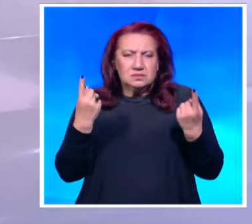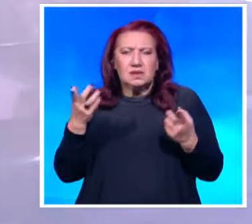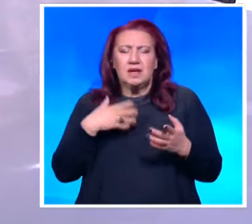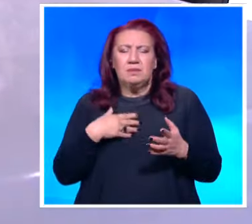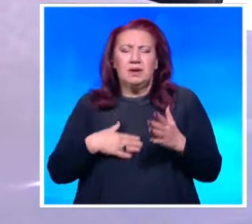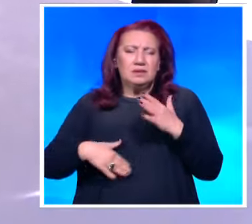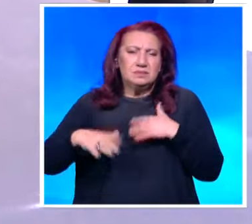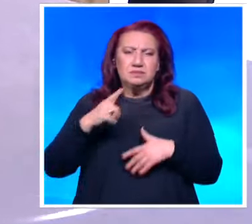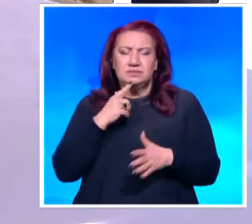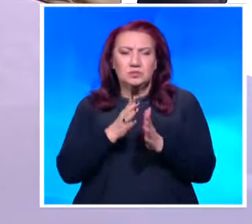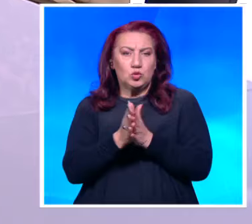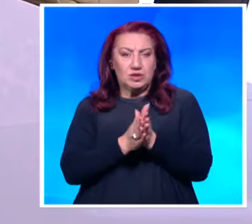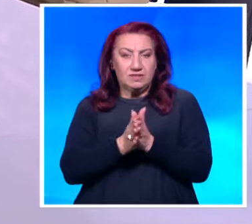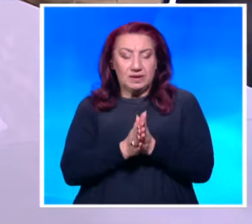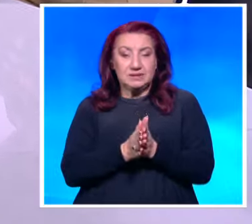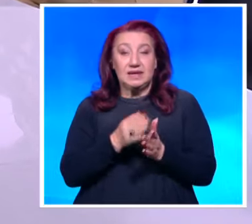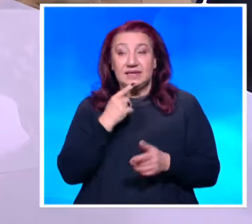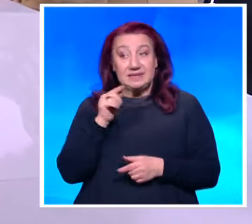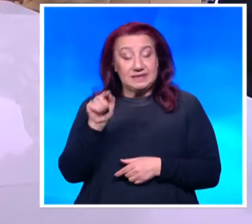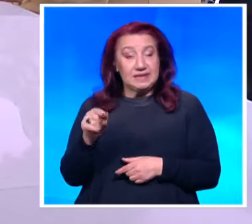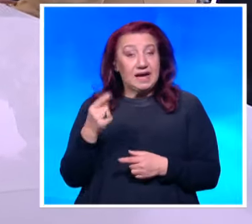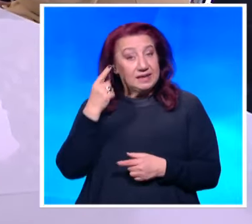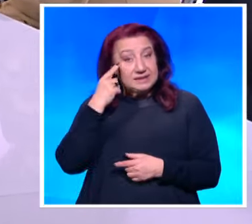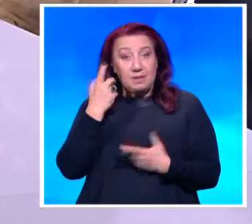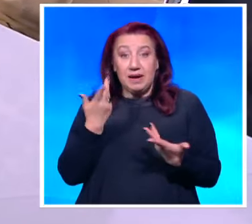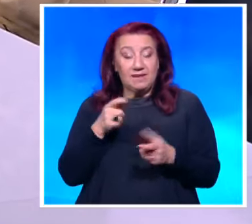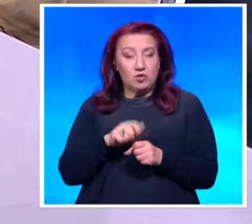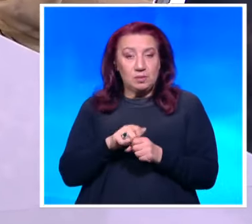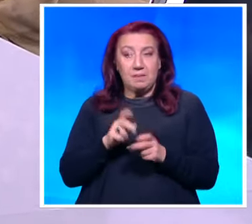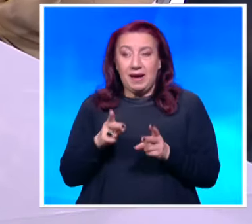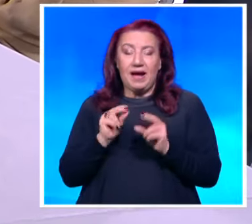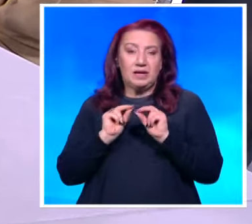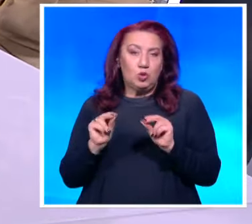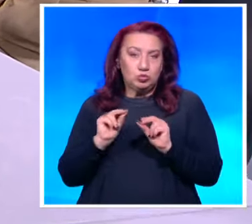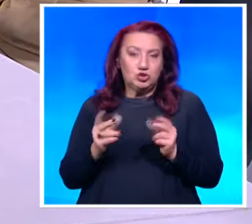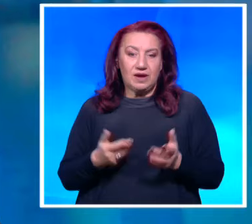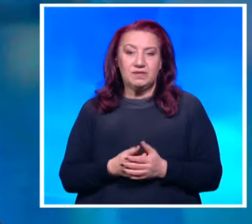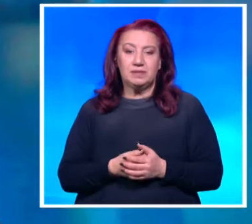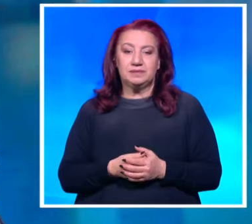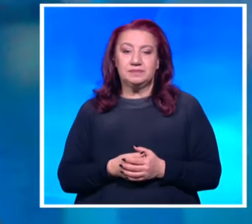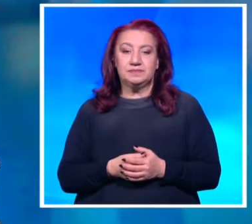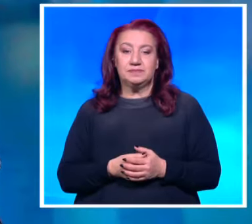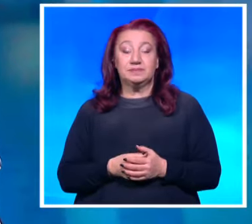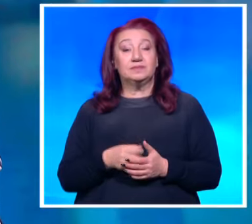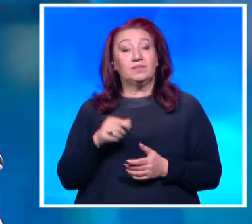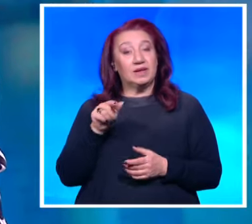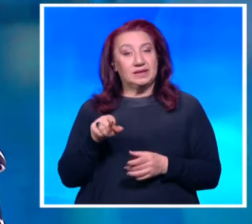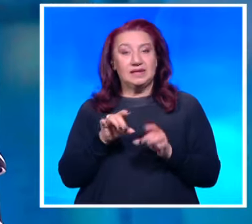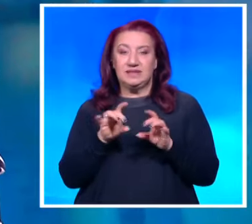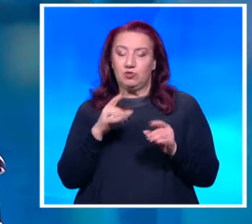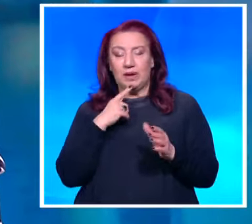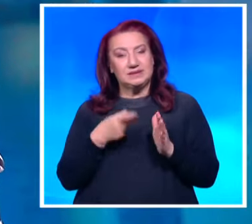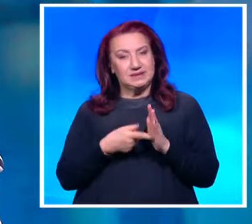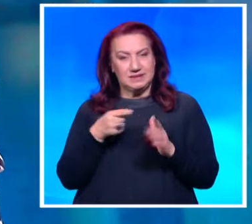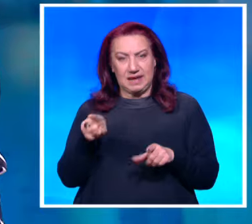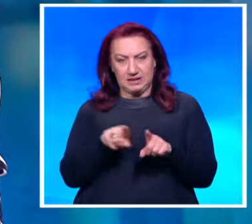мотивирани. Да, да, за тях имаме ли визия и всъщност имаме ли наистина някакво решение? Какво правим с тях? Тези данни също така засягат и тези